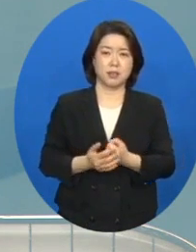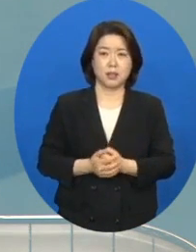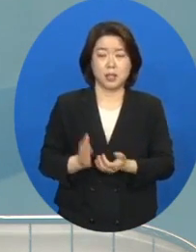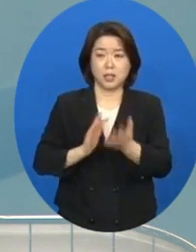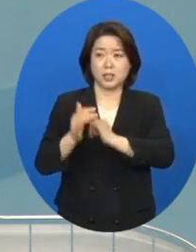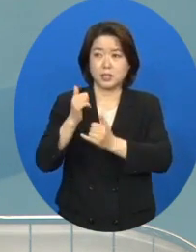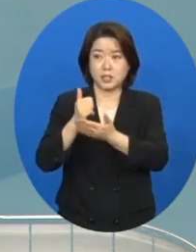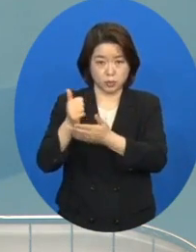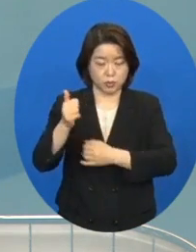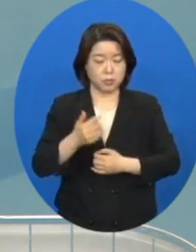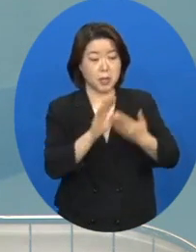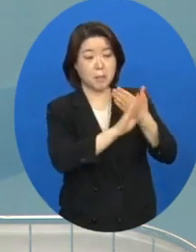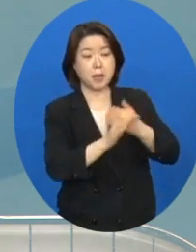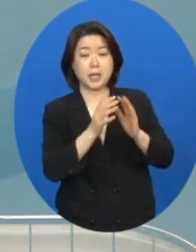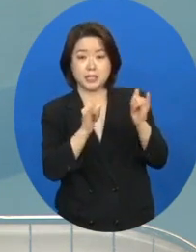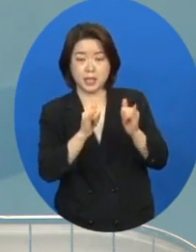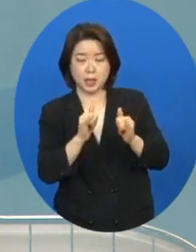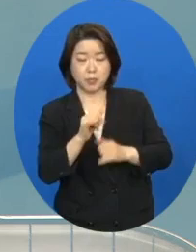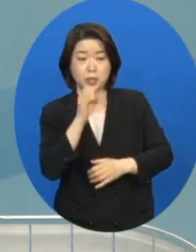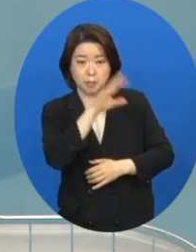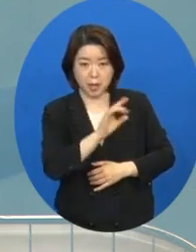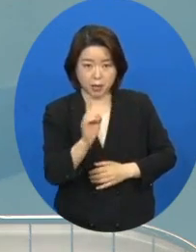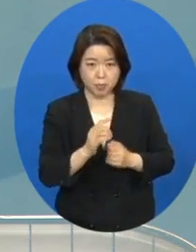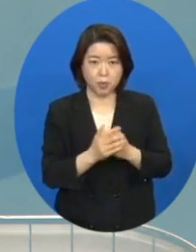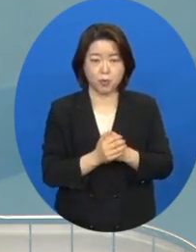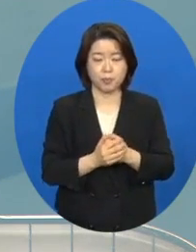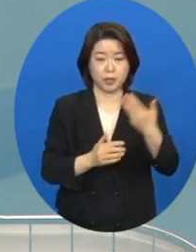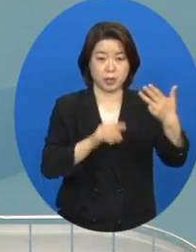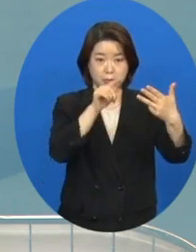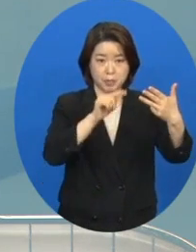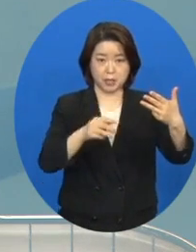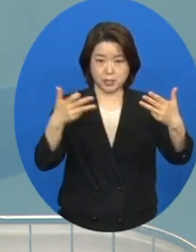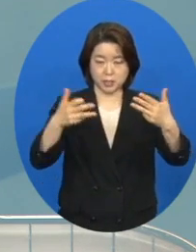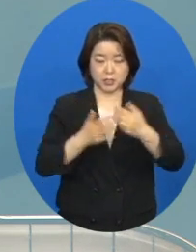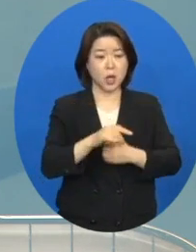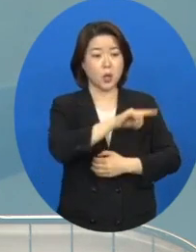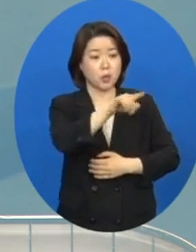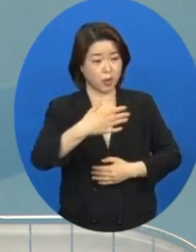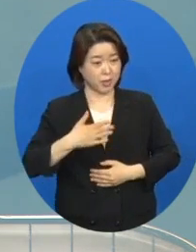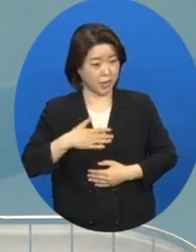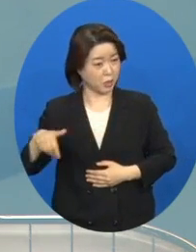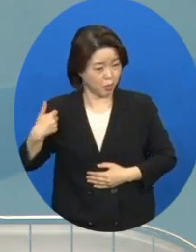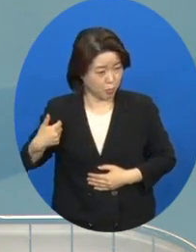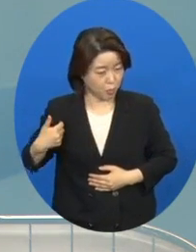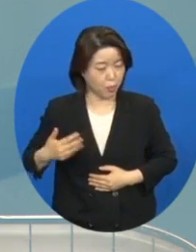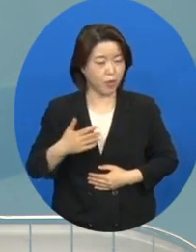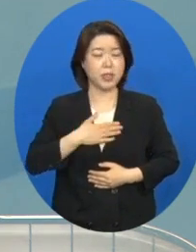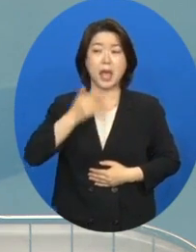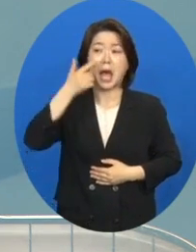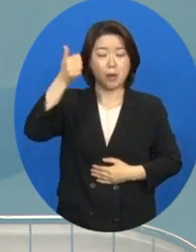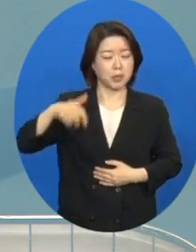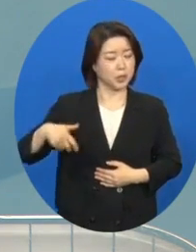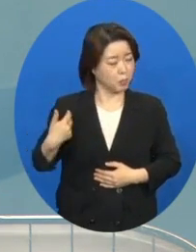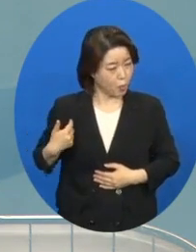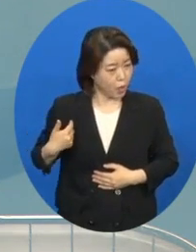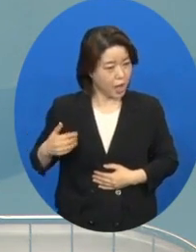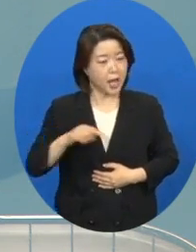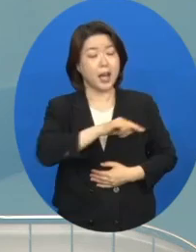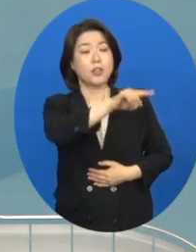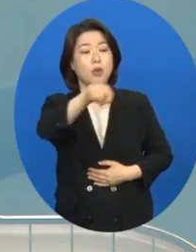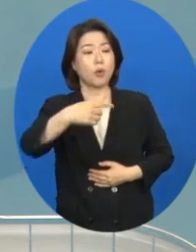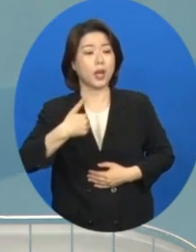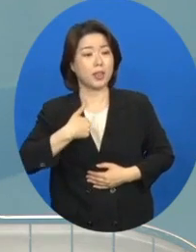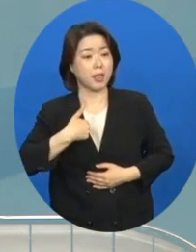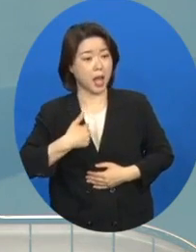예수님이 바리새인들에게 19절에 이렇게 말씀합니다. 너희는 나도 모르고 나의 아버지도 모른다. 너희가